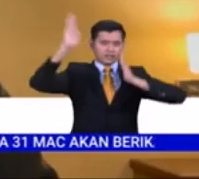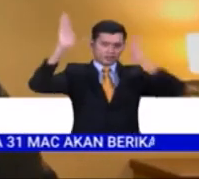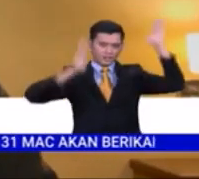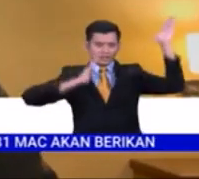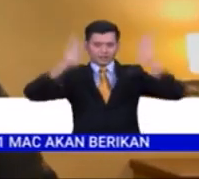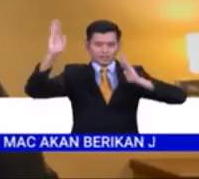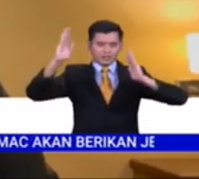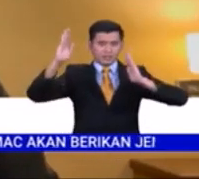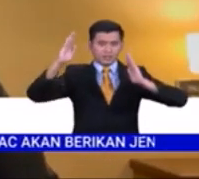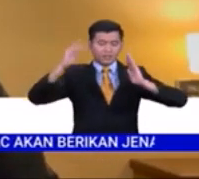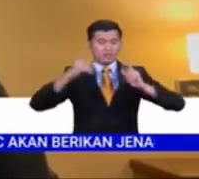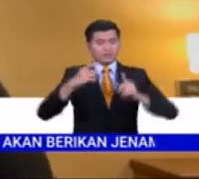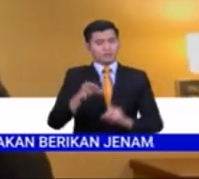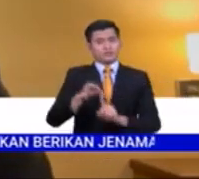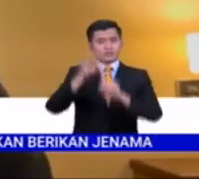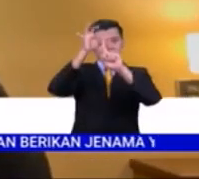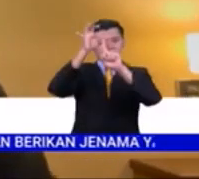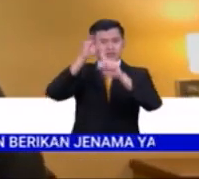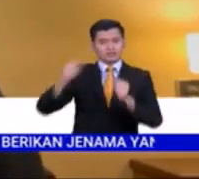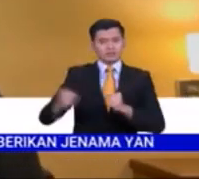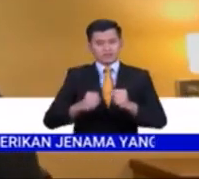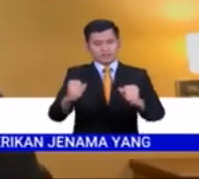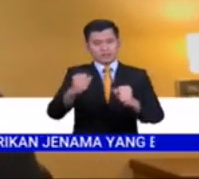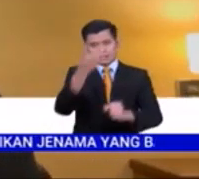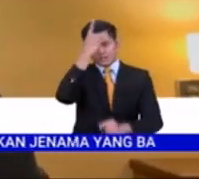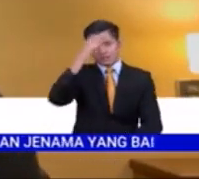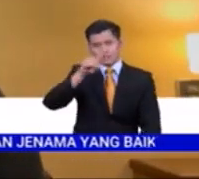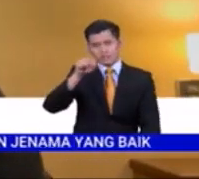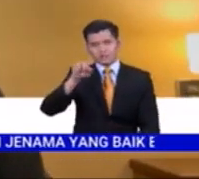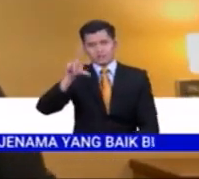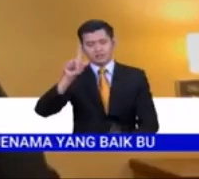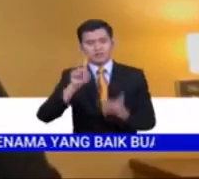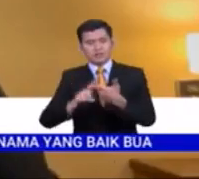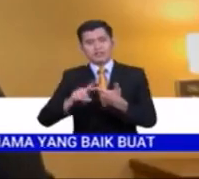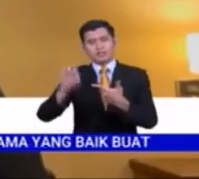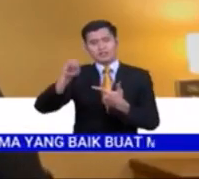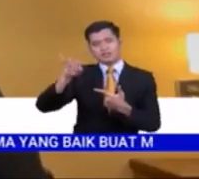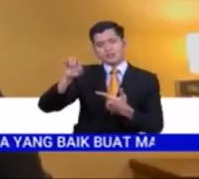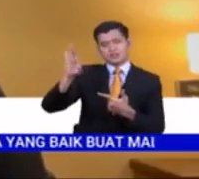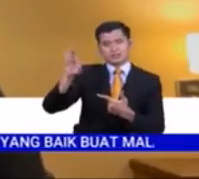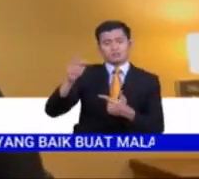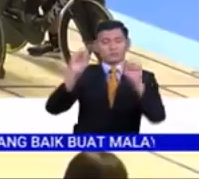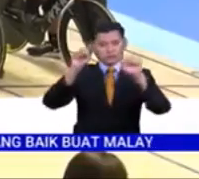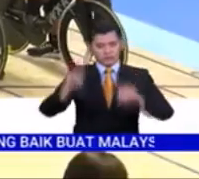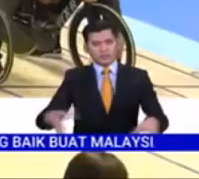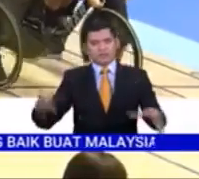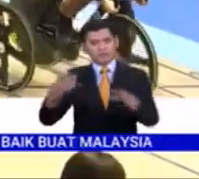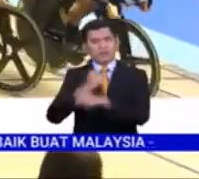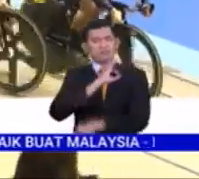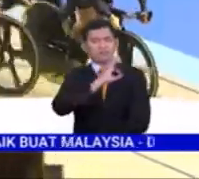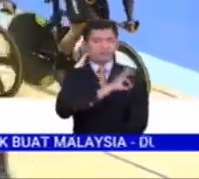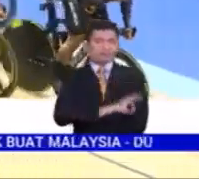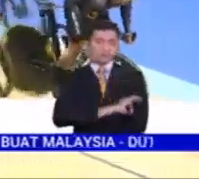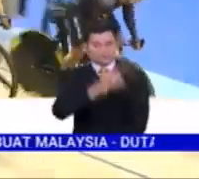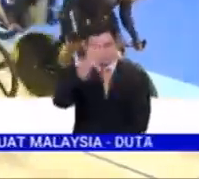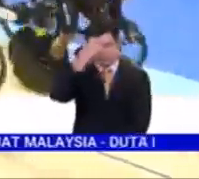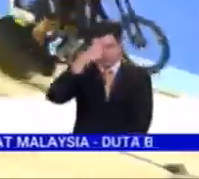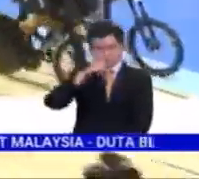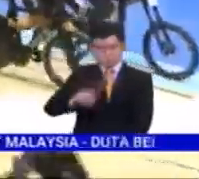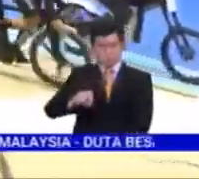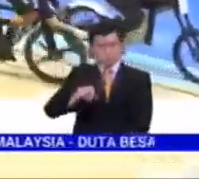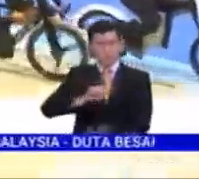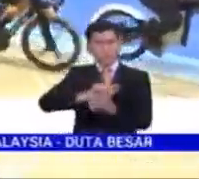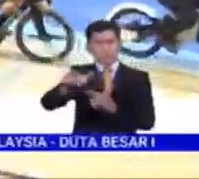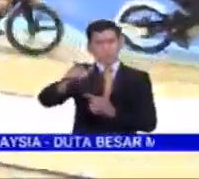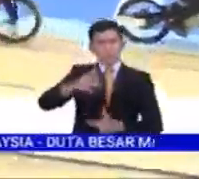our riders, especially Dato' Azizul Hasni Awang, Shah Firdaus and others, will have the home advantage. Tambah beliau,